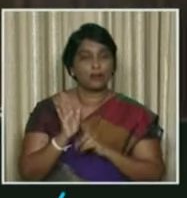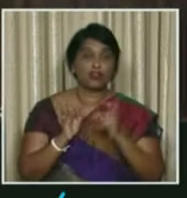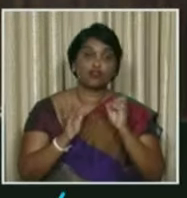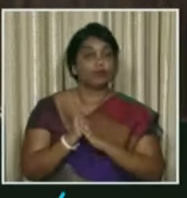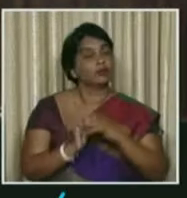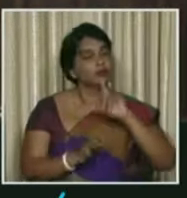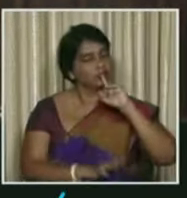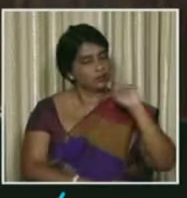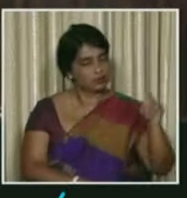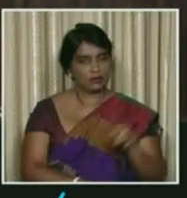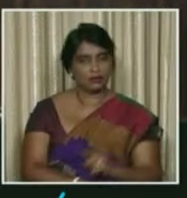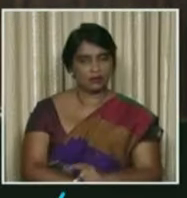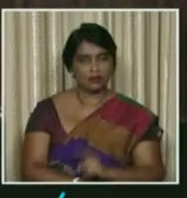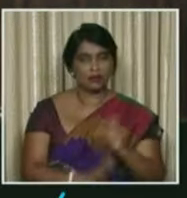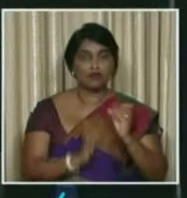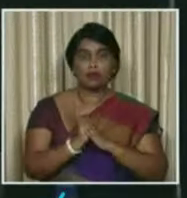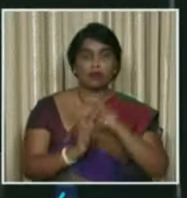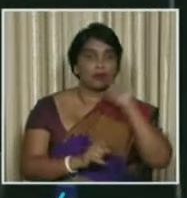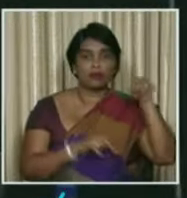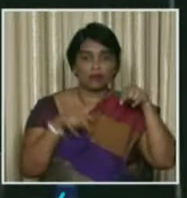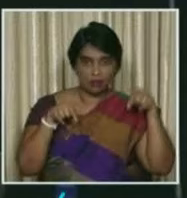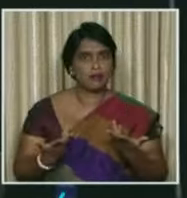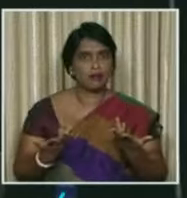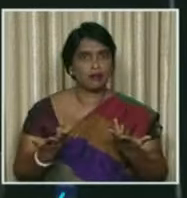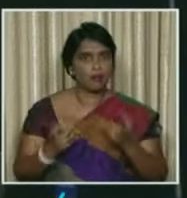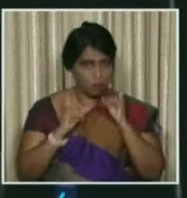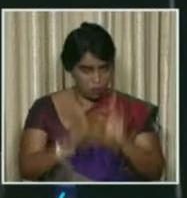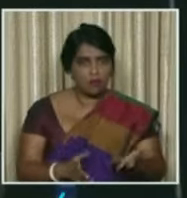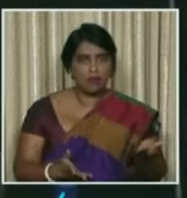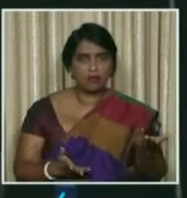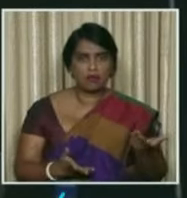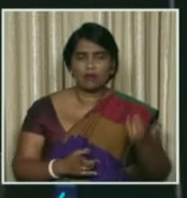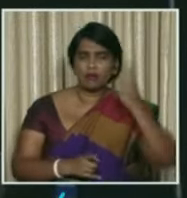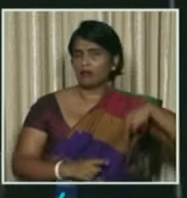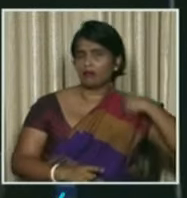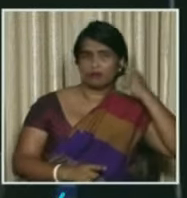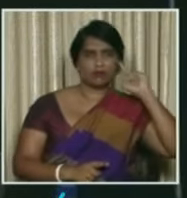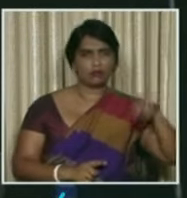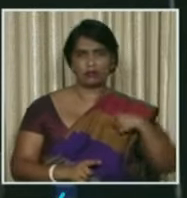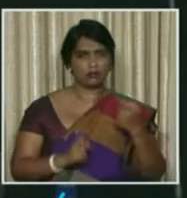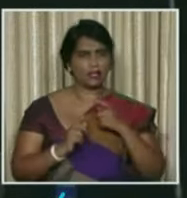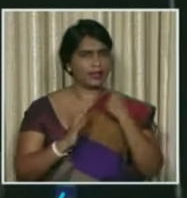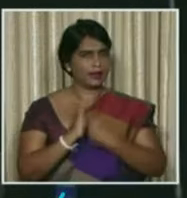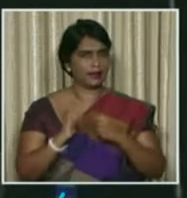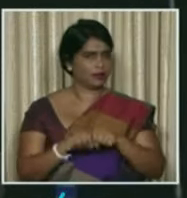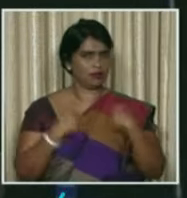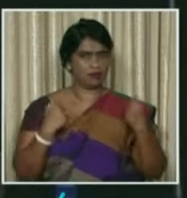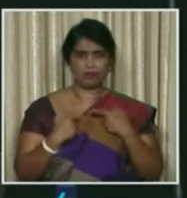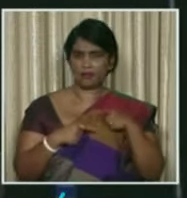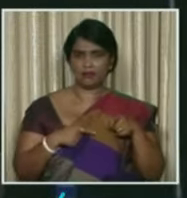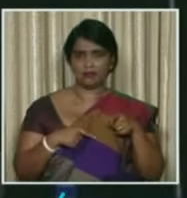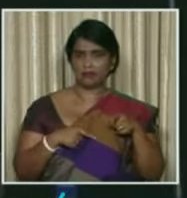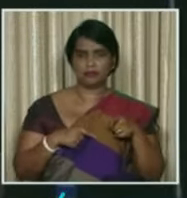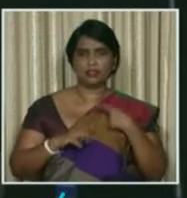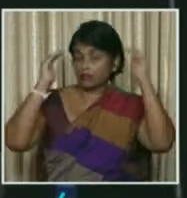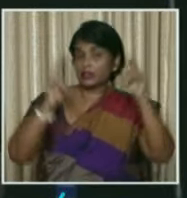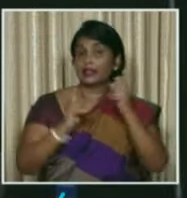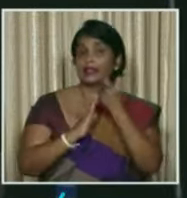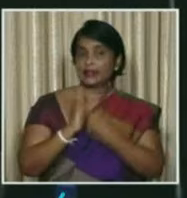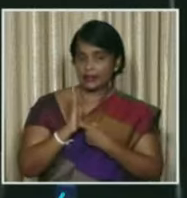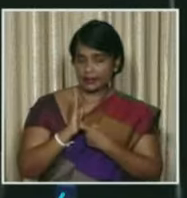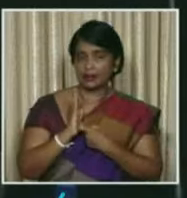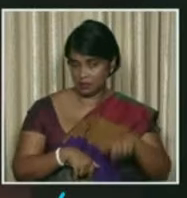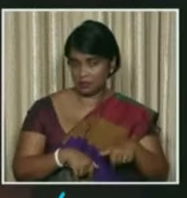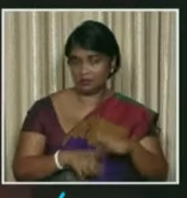වරප්‍රසාද කමිටුවේ ඉදිරිපත් වරප්‍රසාද කමිටුවේ නේ මෙතන විහිළුවක් කරේ ඉතින් එක එක්කෙනාට ඕන විදිහට නීති කඩලා කටයුතු කරන්න පුළුවන් නම් රටේ නීතියක් නැහැ